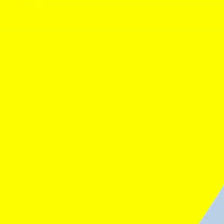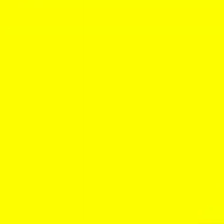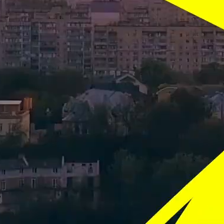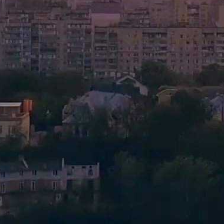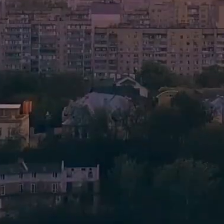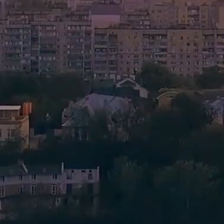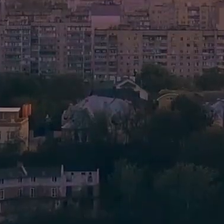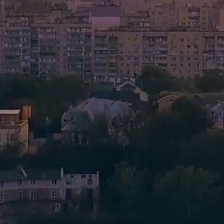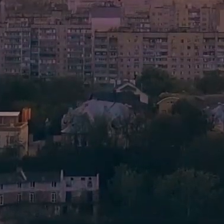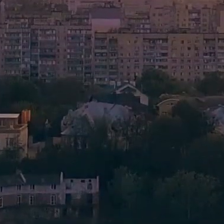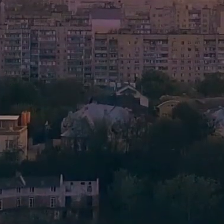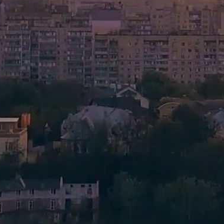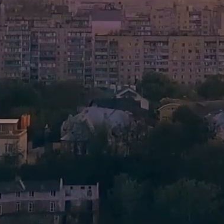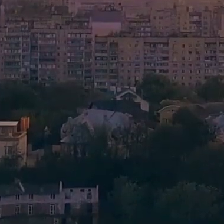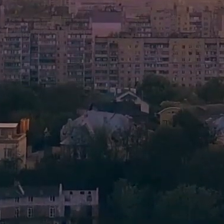повноцінне життя.